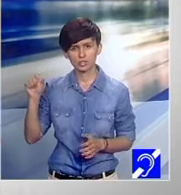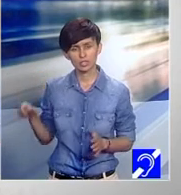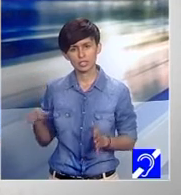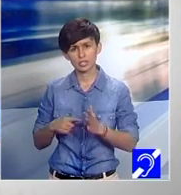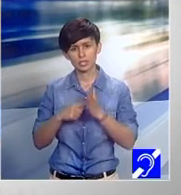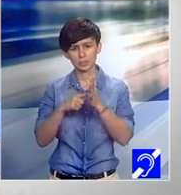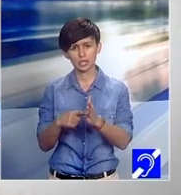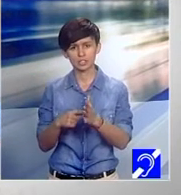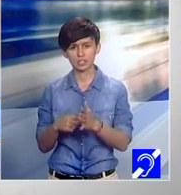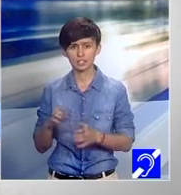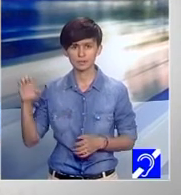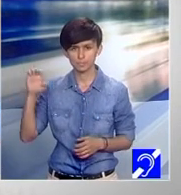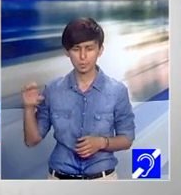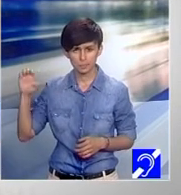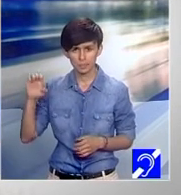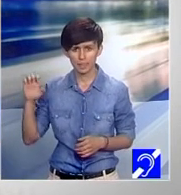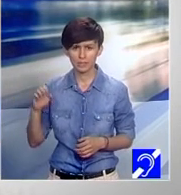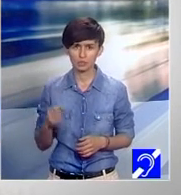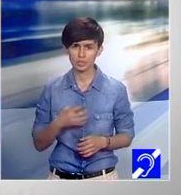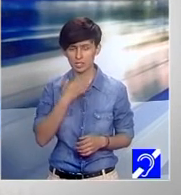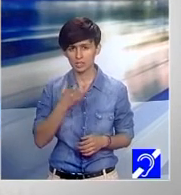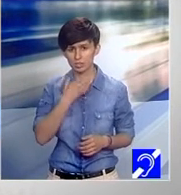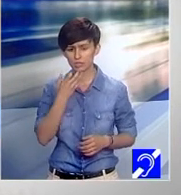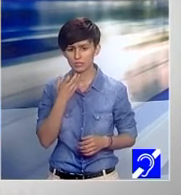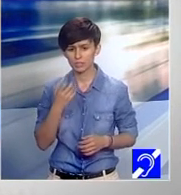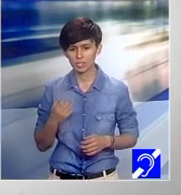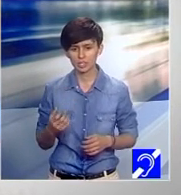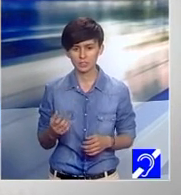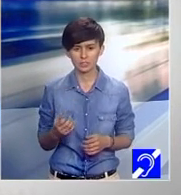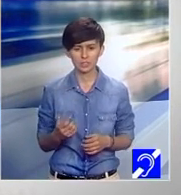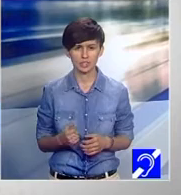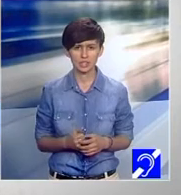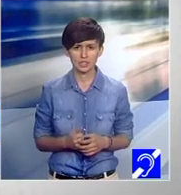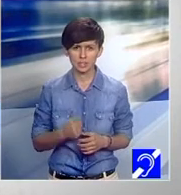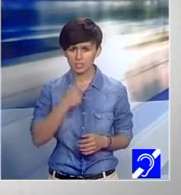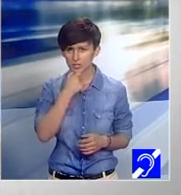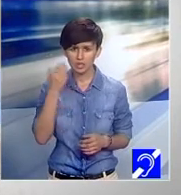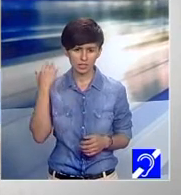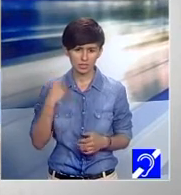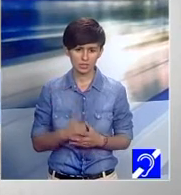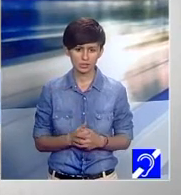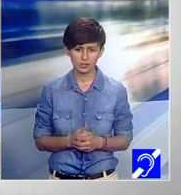ai europei la summitul unificat de la Los Angeles de anul trecut.